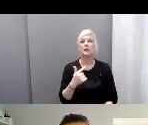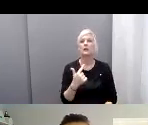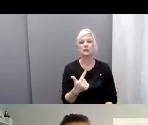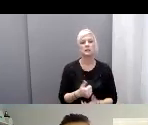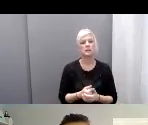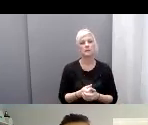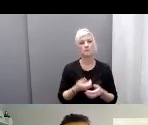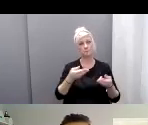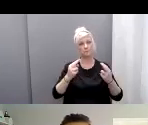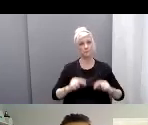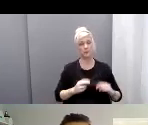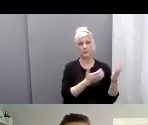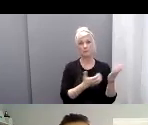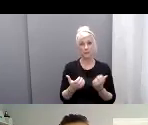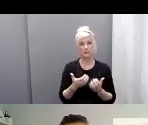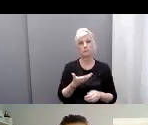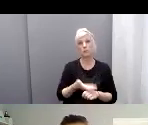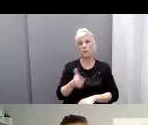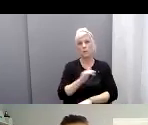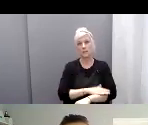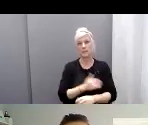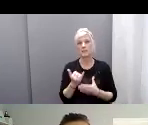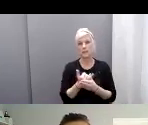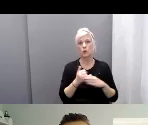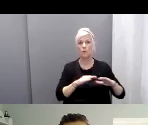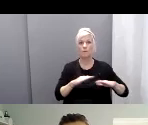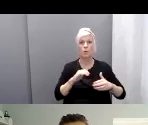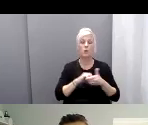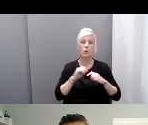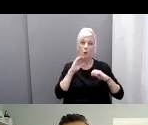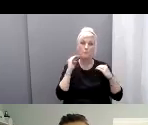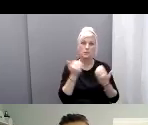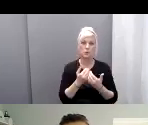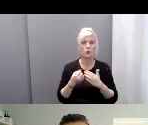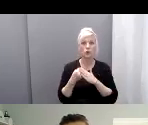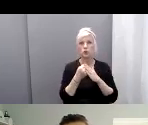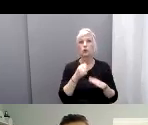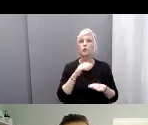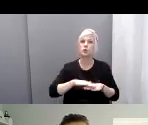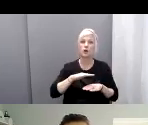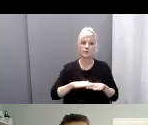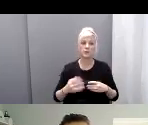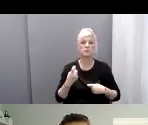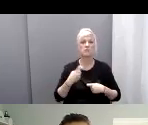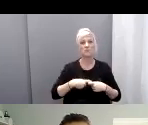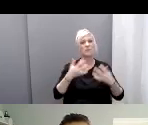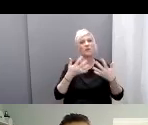Att man har mött brist på kompetens inom vård och omsorg och stöd och service kring sexualitet och funktionshinder.